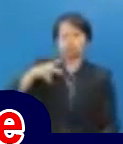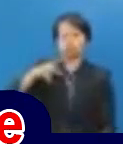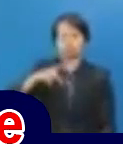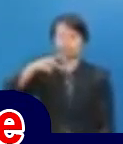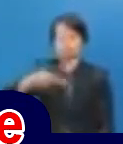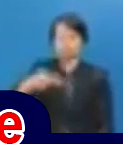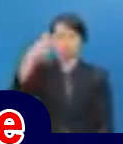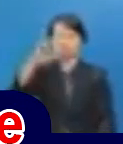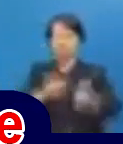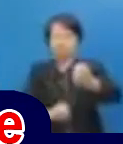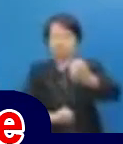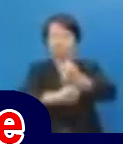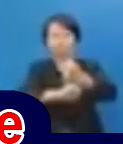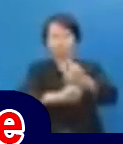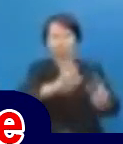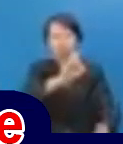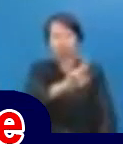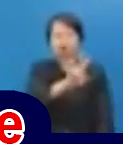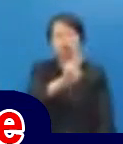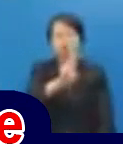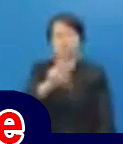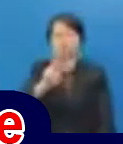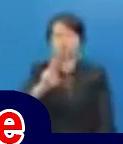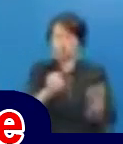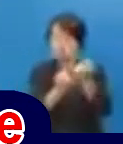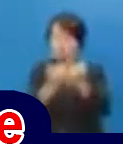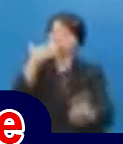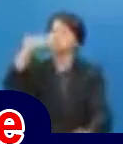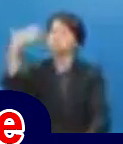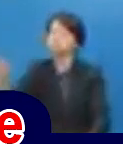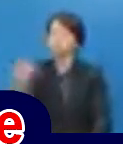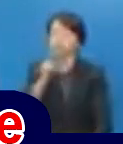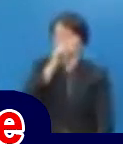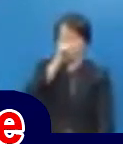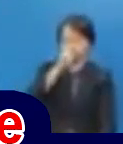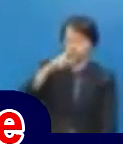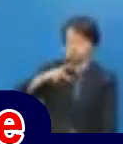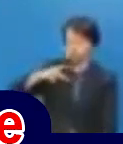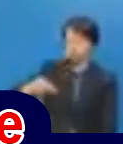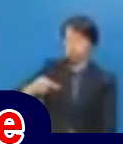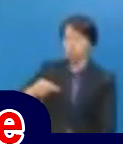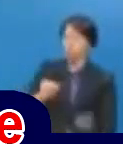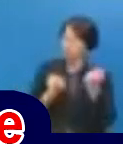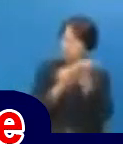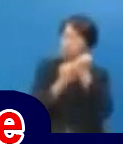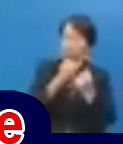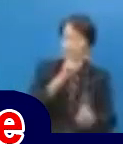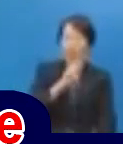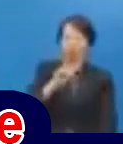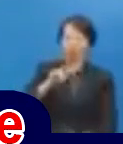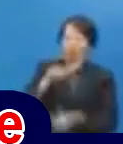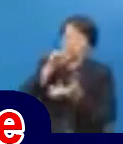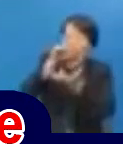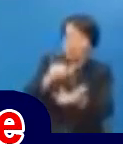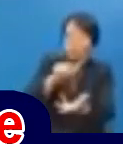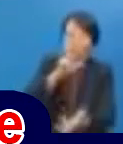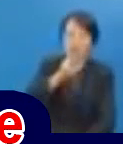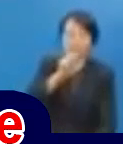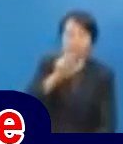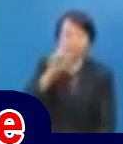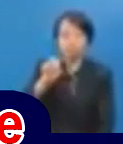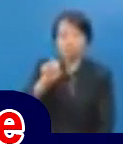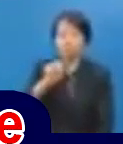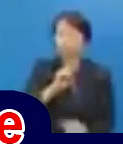akan menyokong rang undang-undang ini. Terima kasih. Sepatutnya PH juga menyokong rang undang-undang perbekalan 2020 kerana dalam